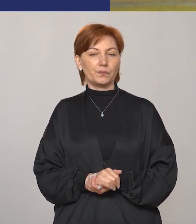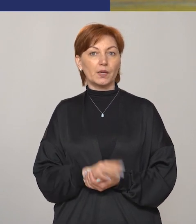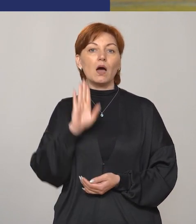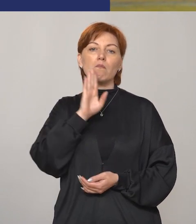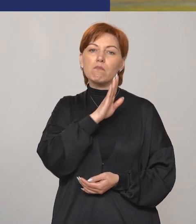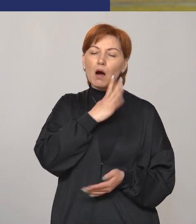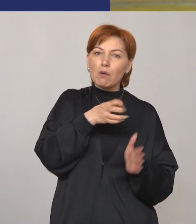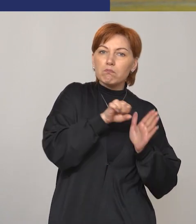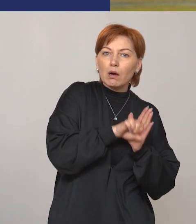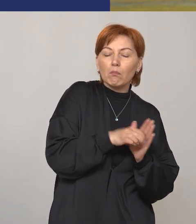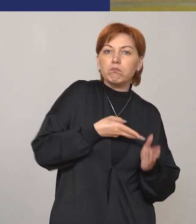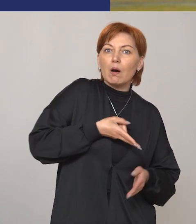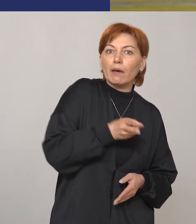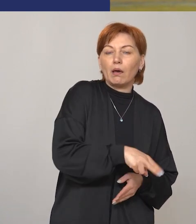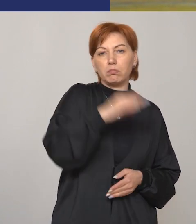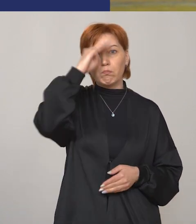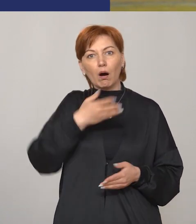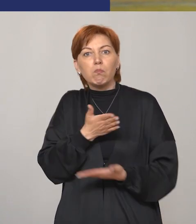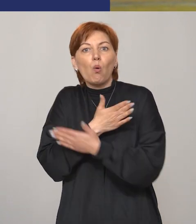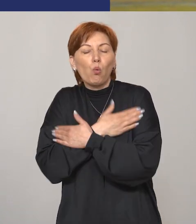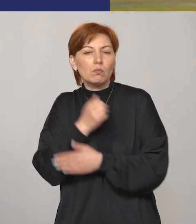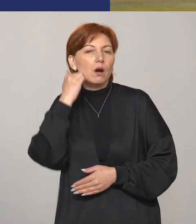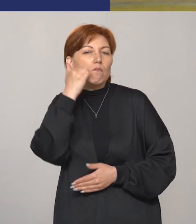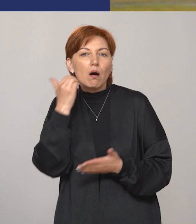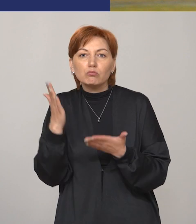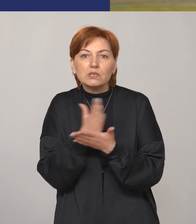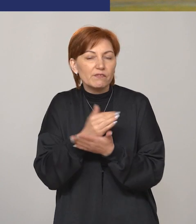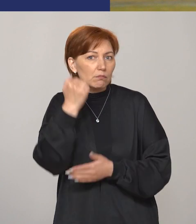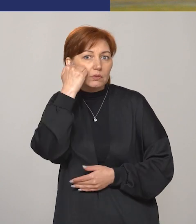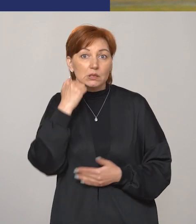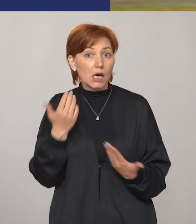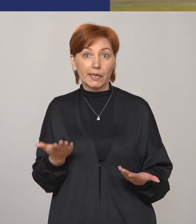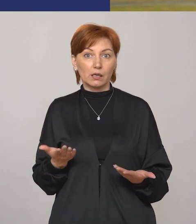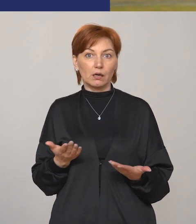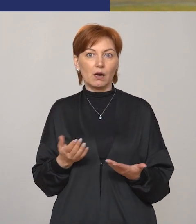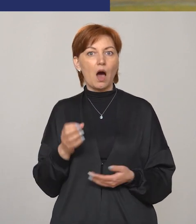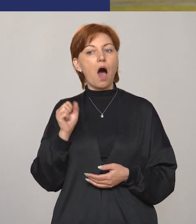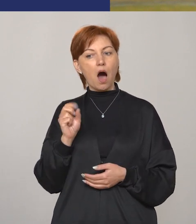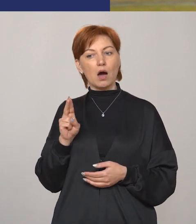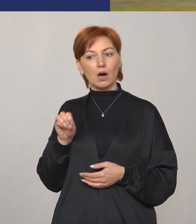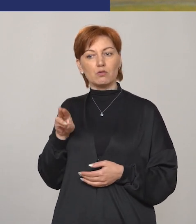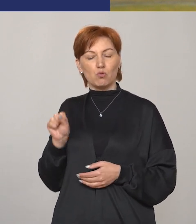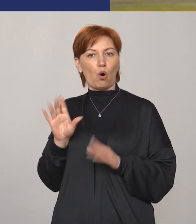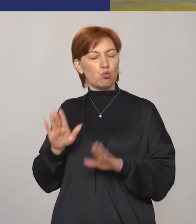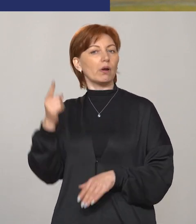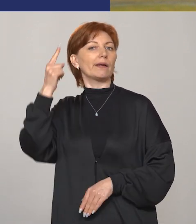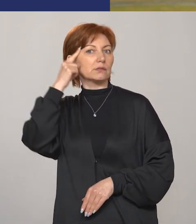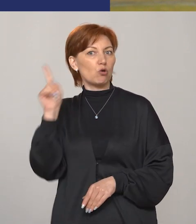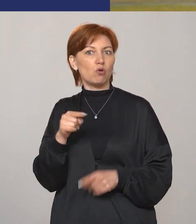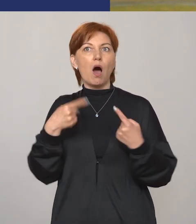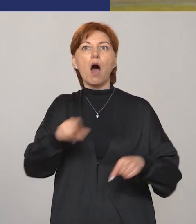Мама погибла, папа умер. Бабушка совсем старенькая. А Катюх только и знает, что о других